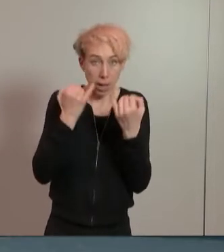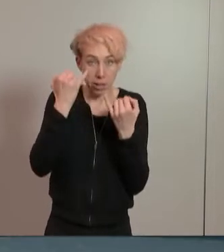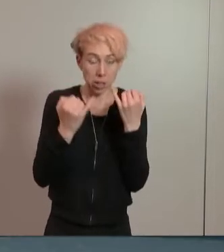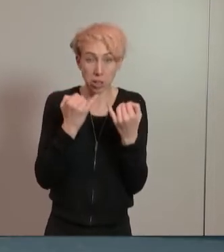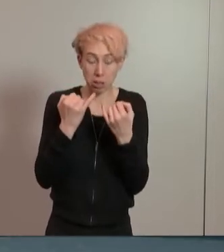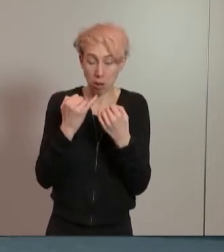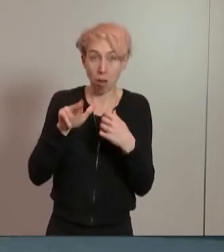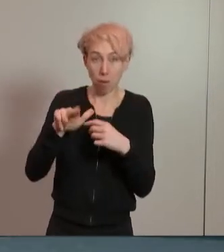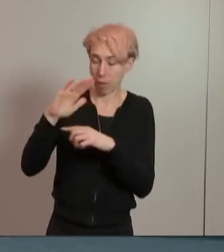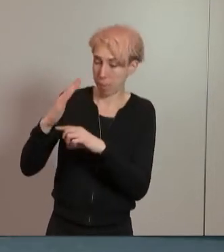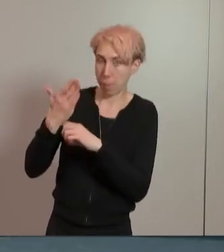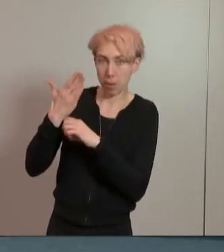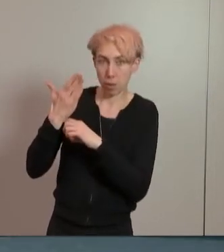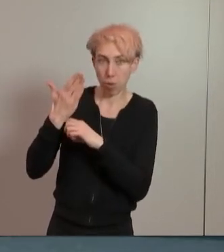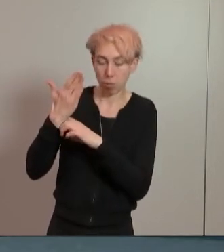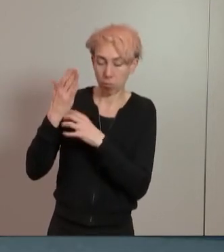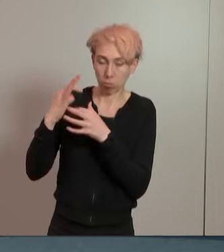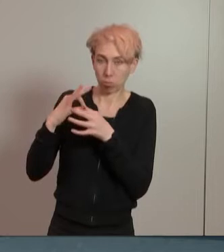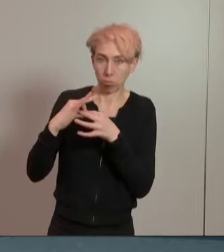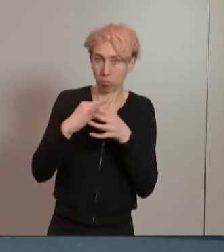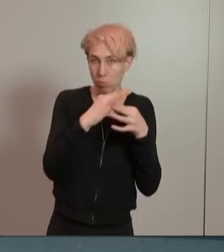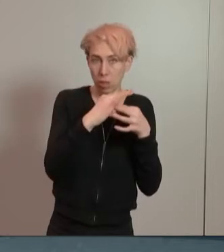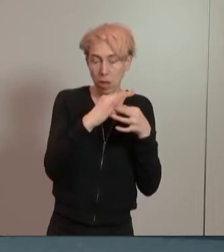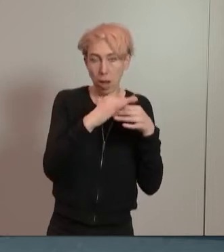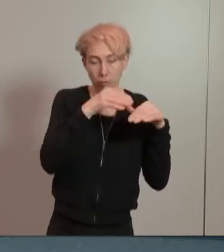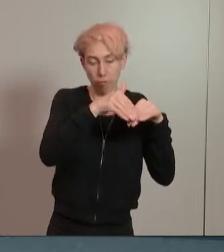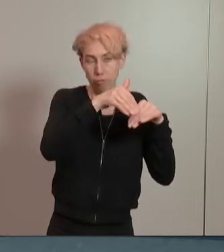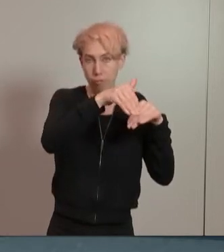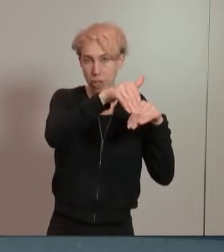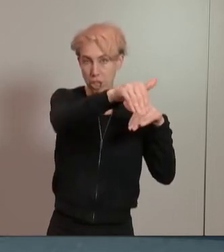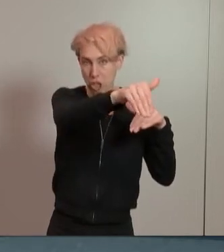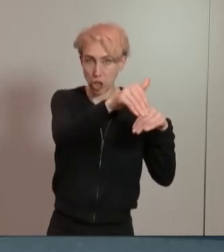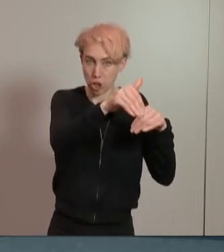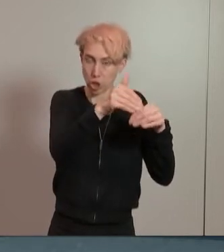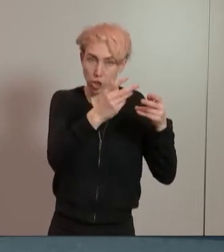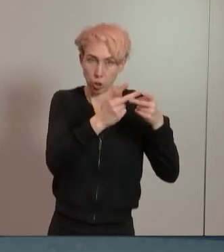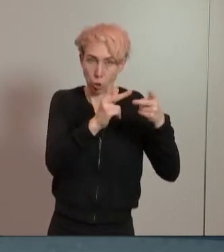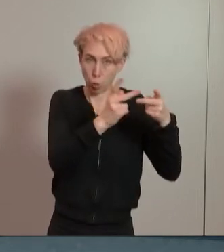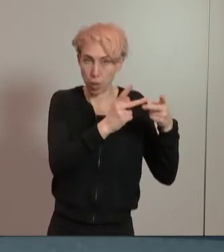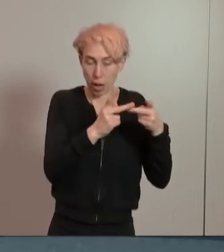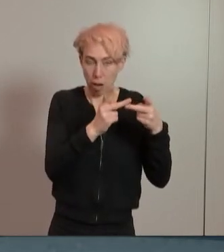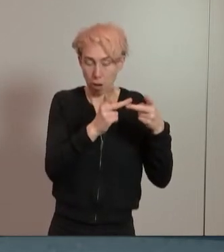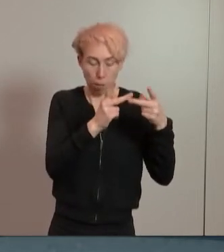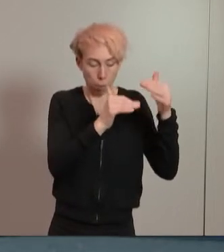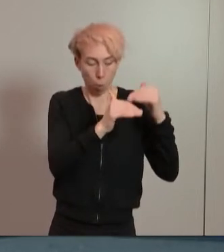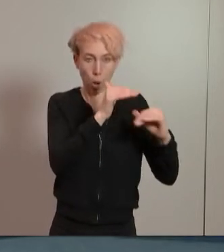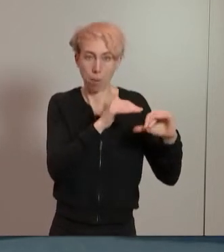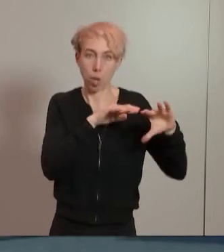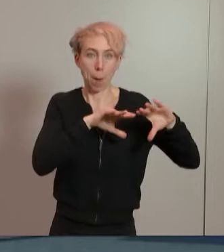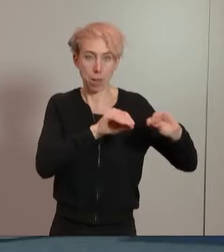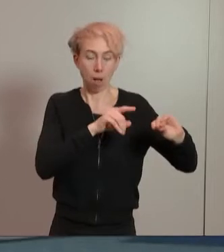dans le cadre de la révision des fiches communales du programme local de l'habitat, puisque c'est